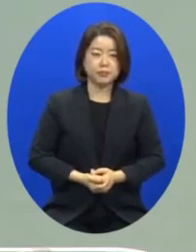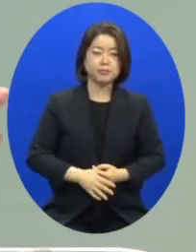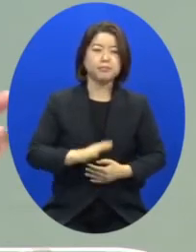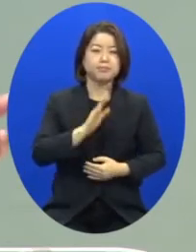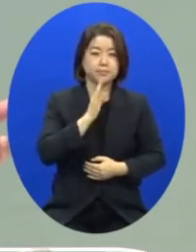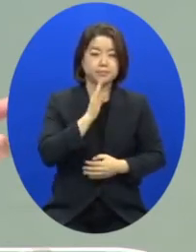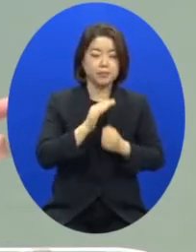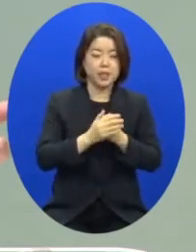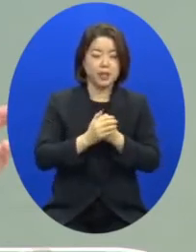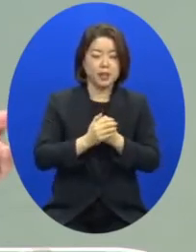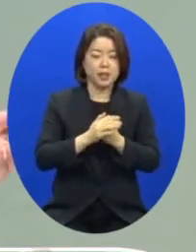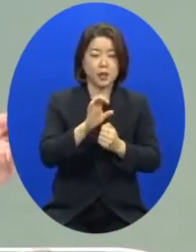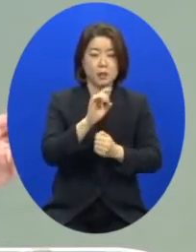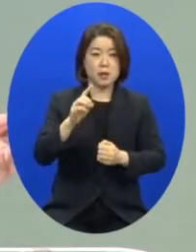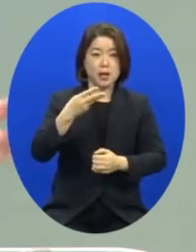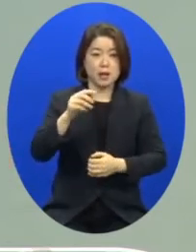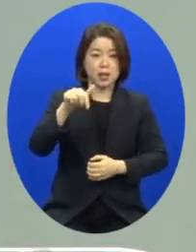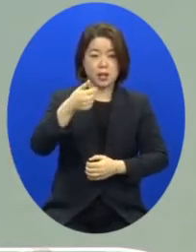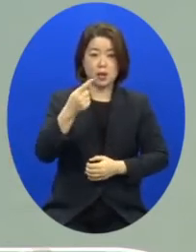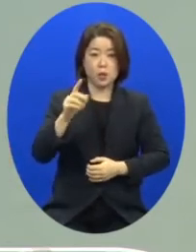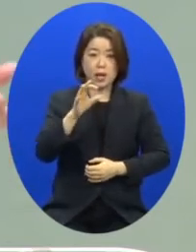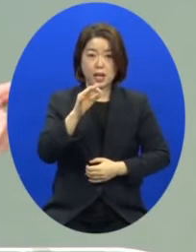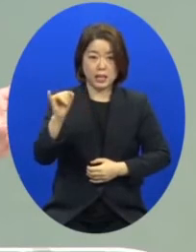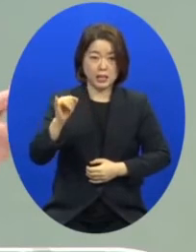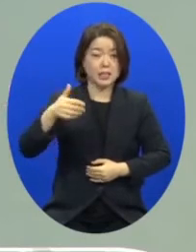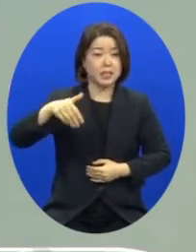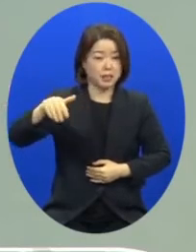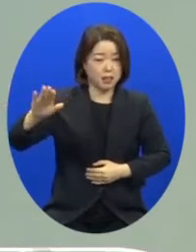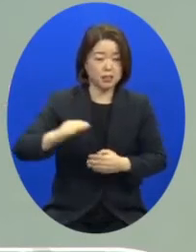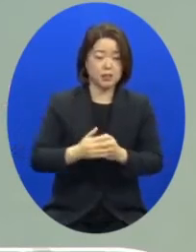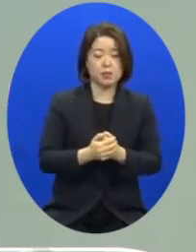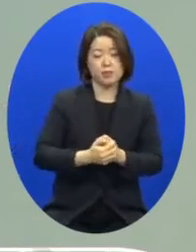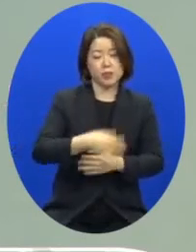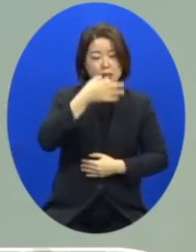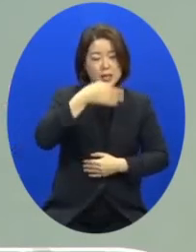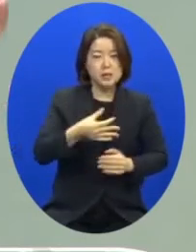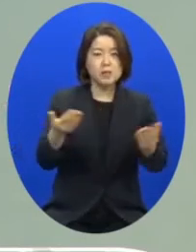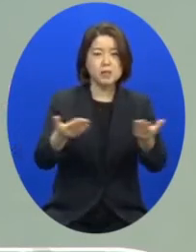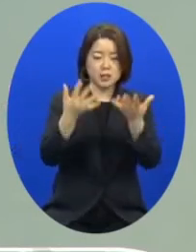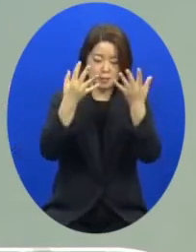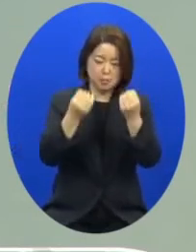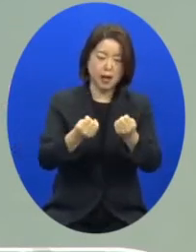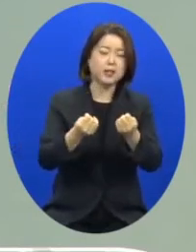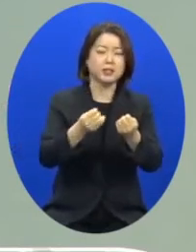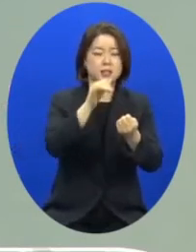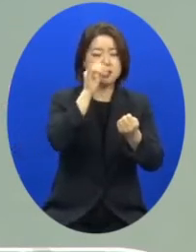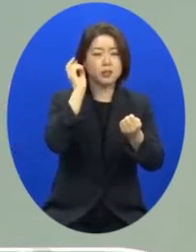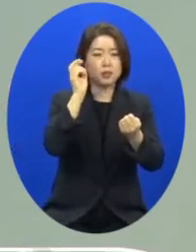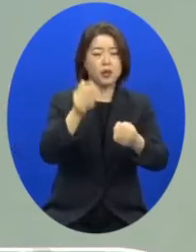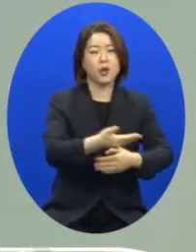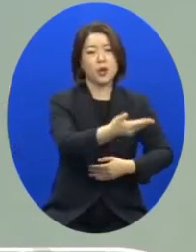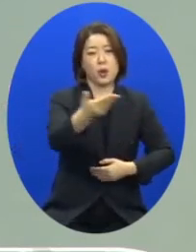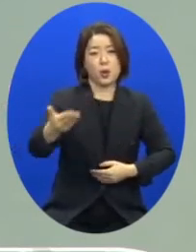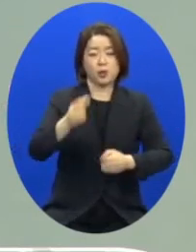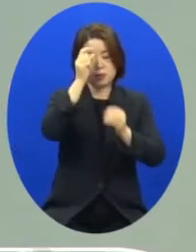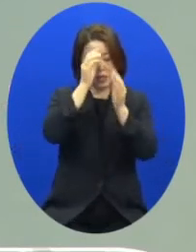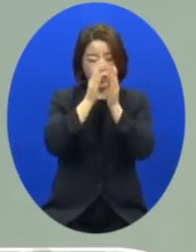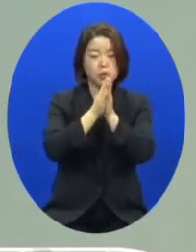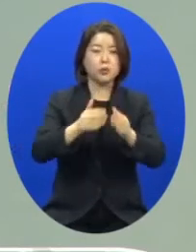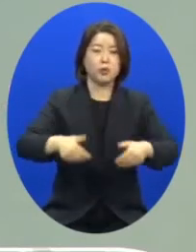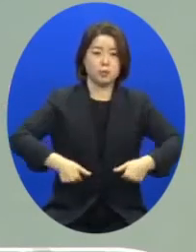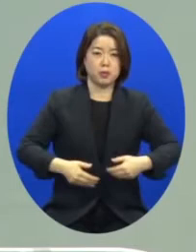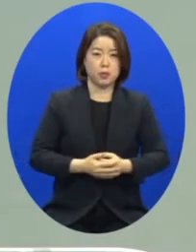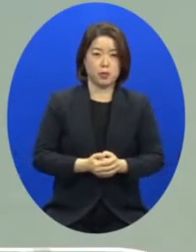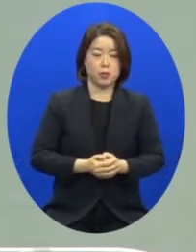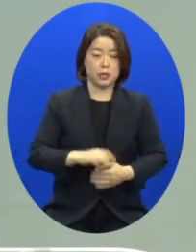물론 팔어 가에 가서 힘든 일이 많으실 겁니다 여러분의 기도가 필요해요 그런데 솔직히